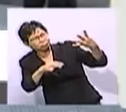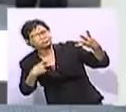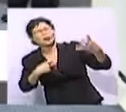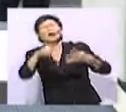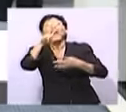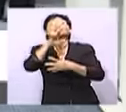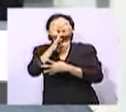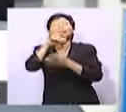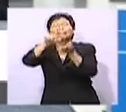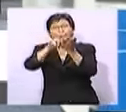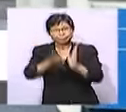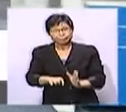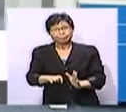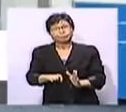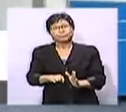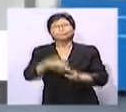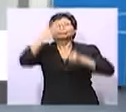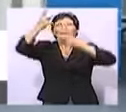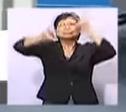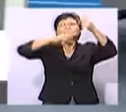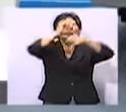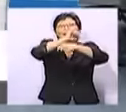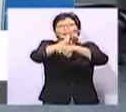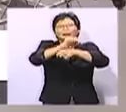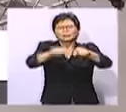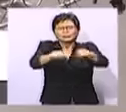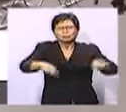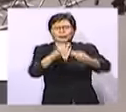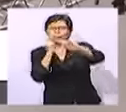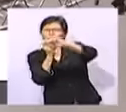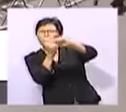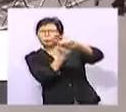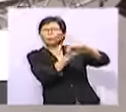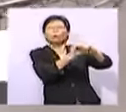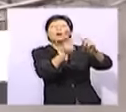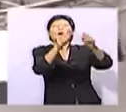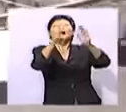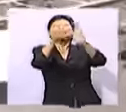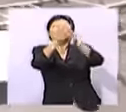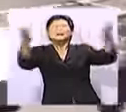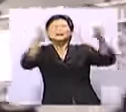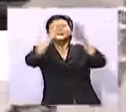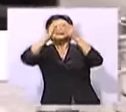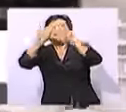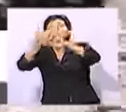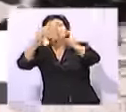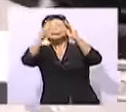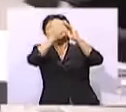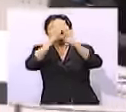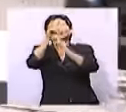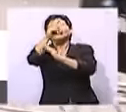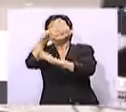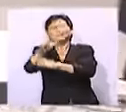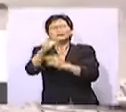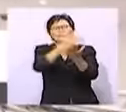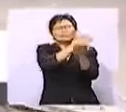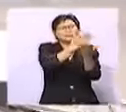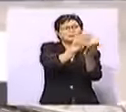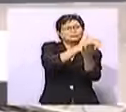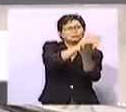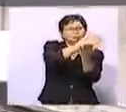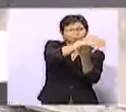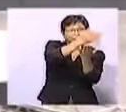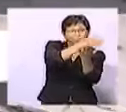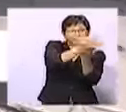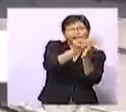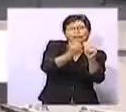Gobind bercakap kepada media selepas sesi lawatan kerja ke tapak pembangunan Media City di Angkasa Puri. Fasa pertama telah siap